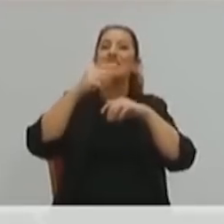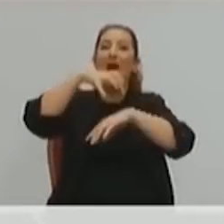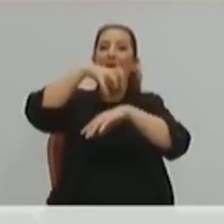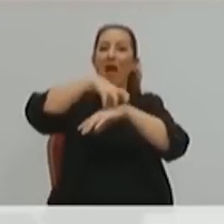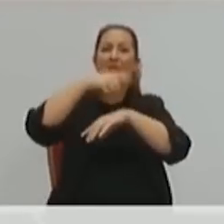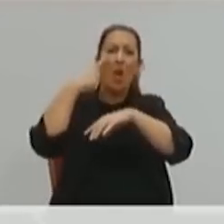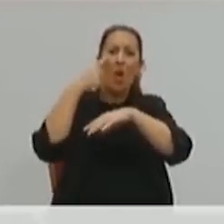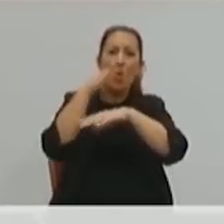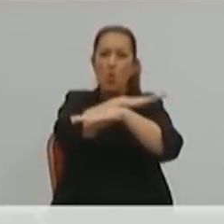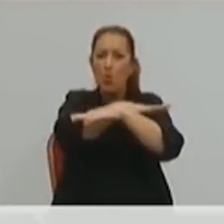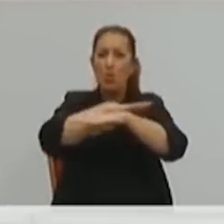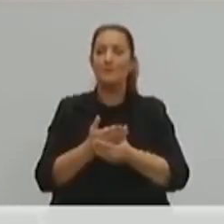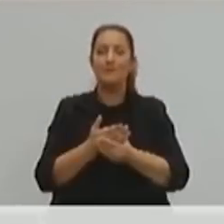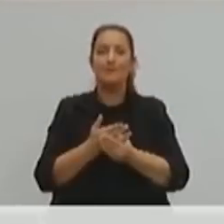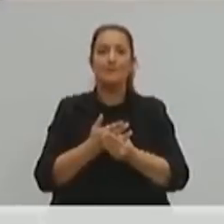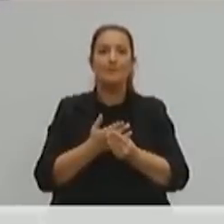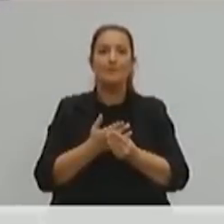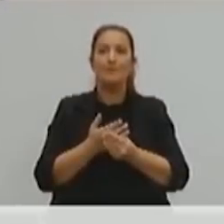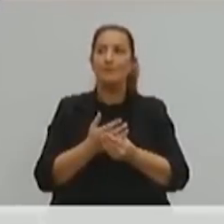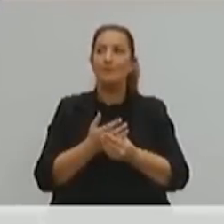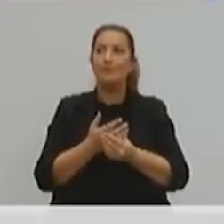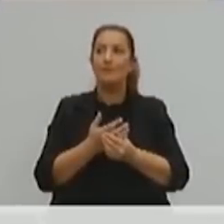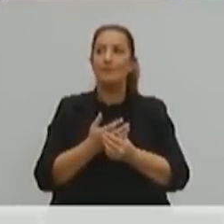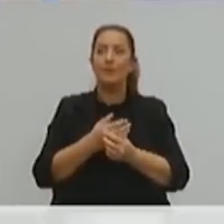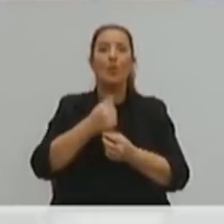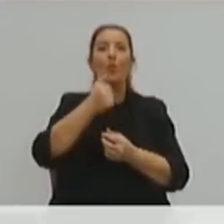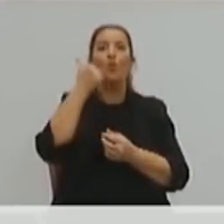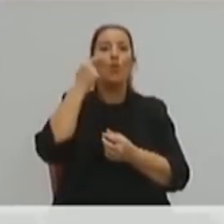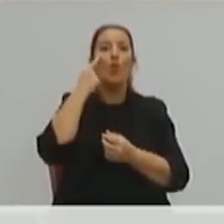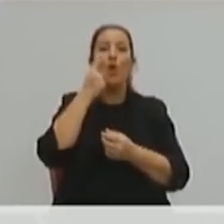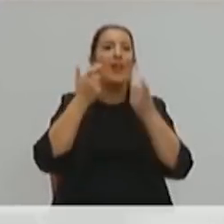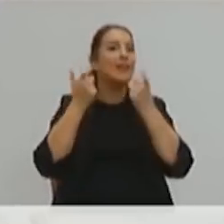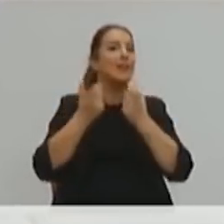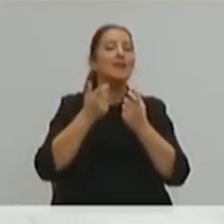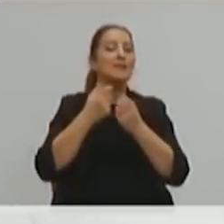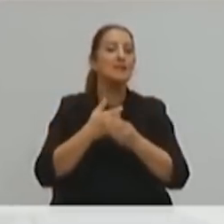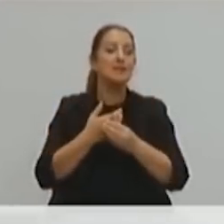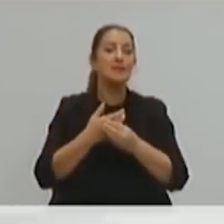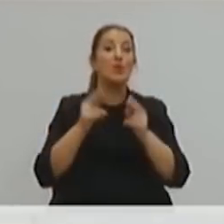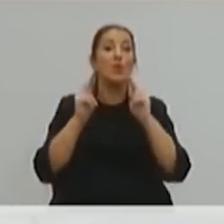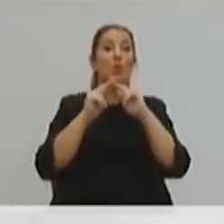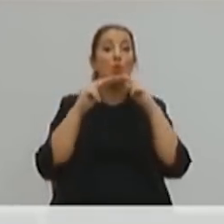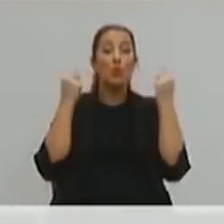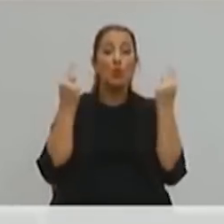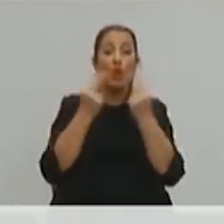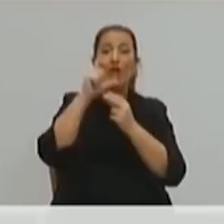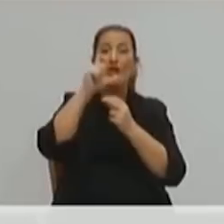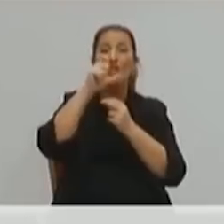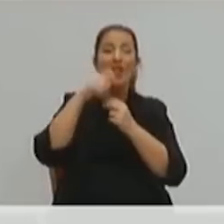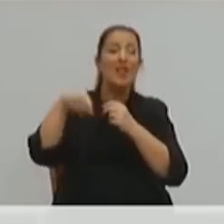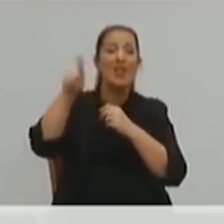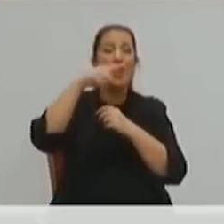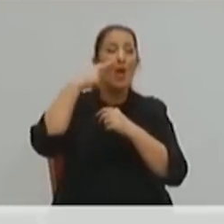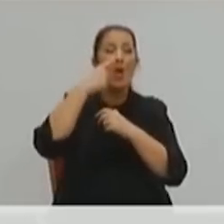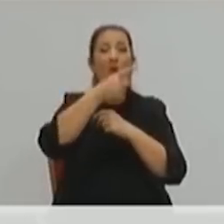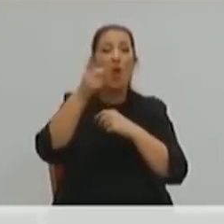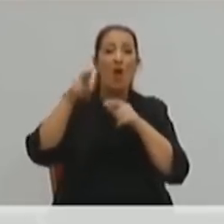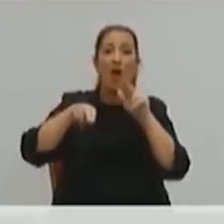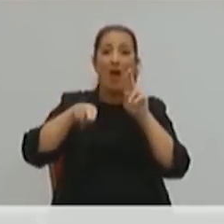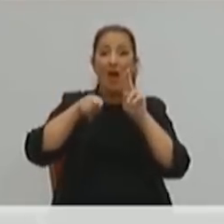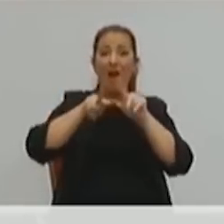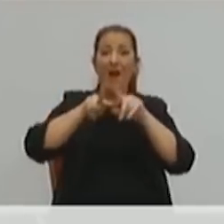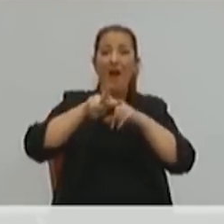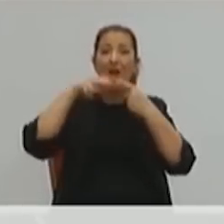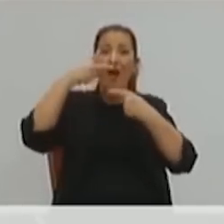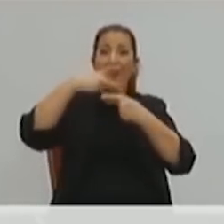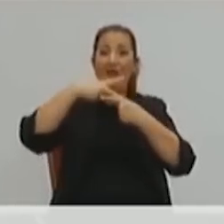dümdüz. Devam edelim. Burası neresi? Dünyanın cenneti, Kaz Dağları. Kaz